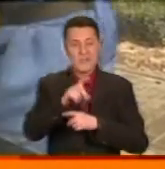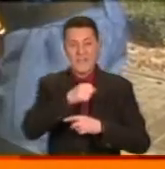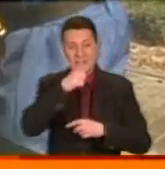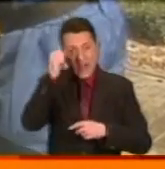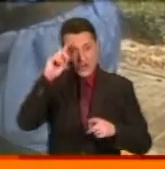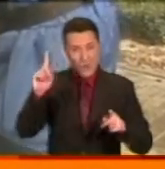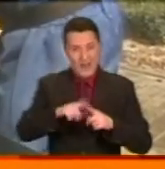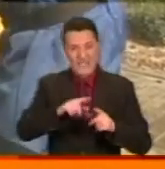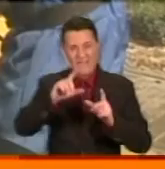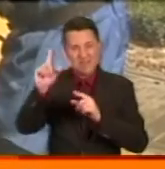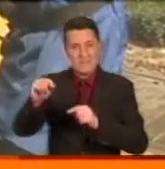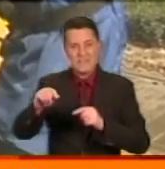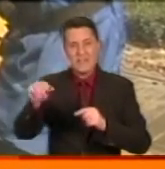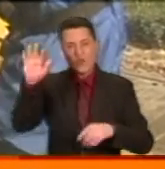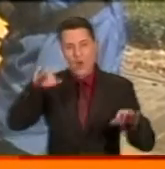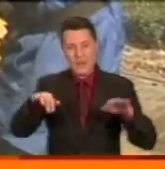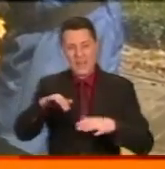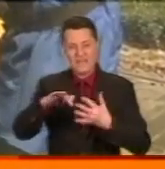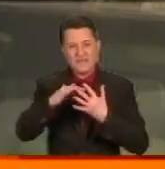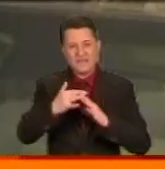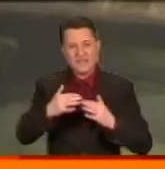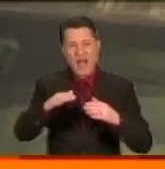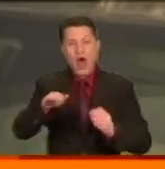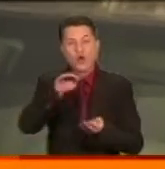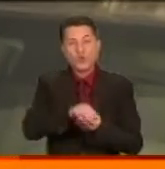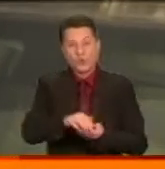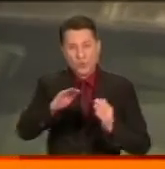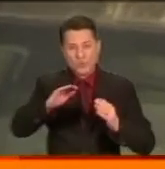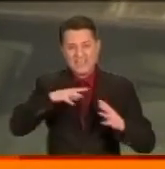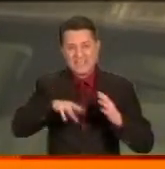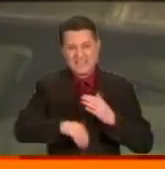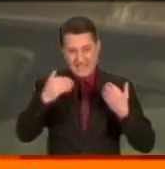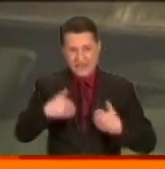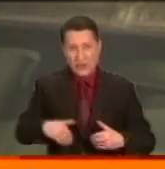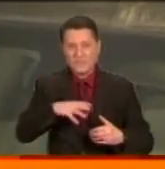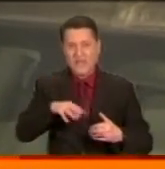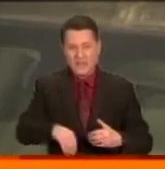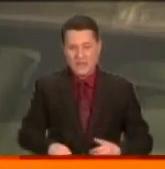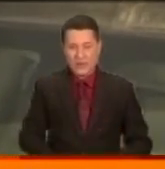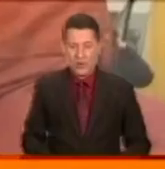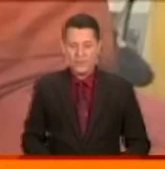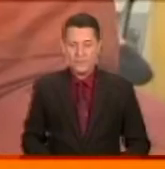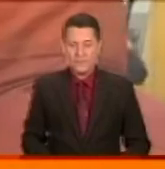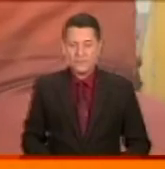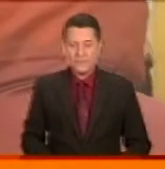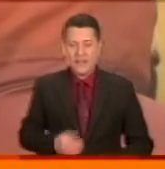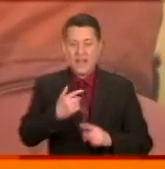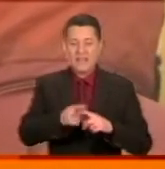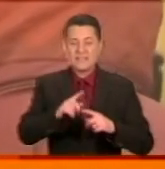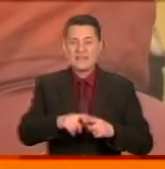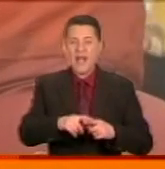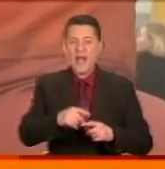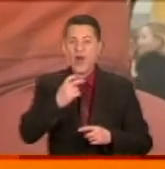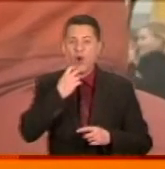відвести до карпатського села труну з тілом загиблого на будівництві заробітчанина. Це комедія,